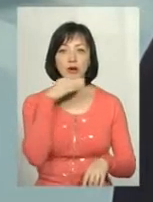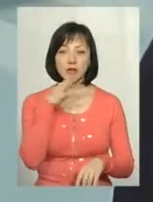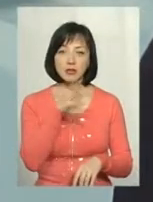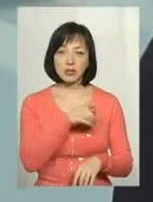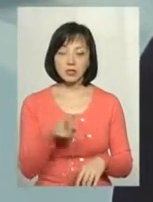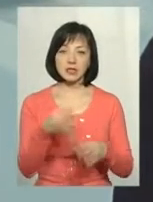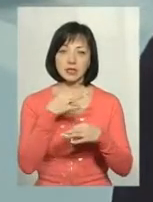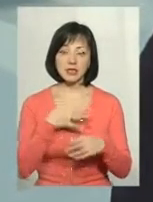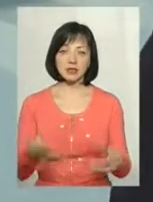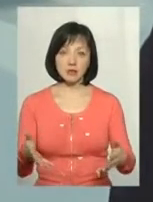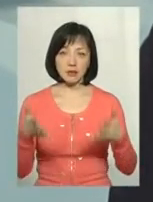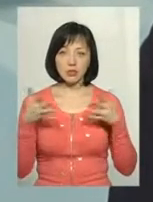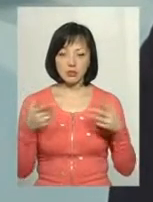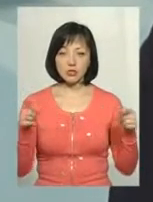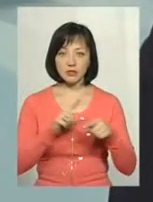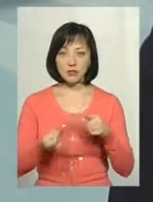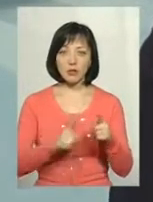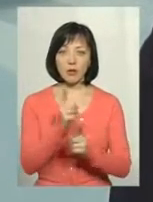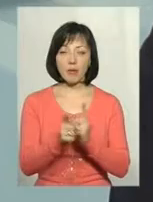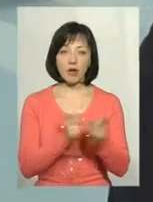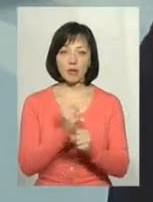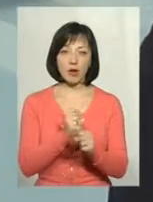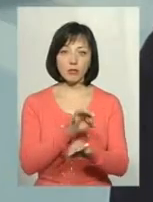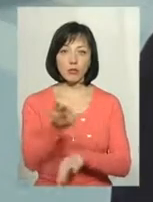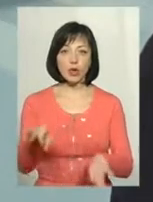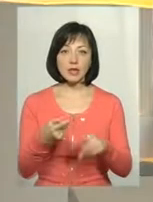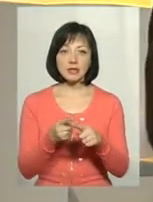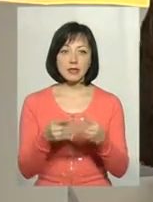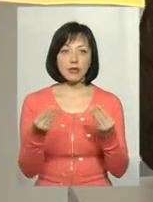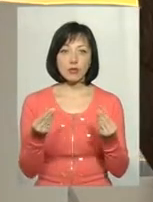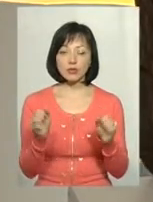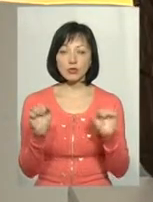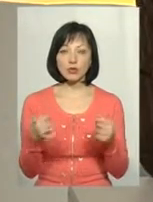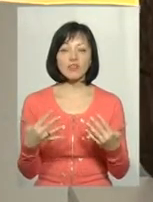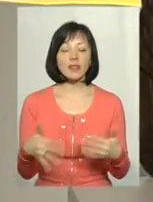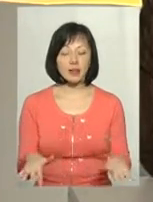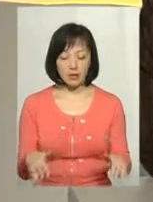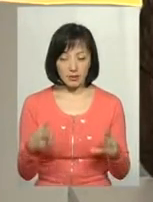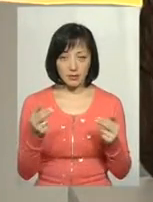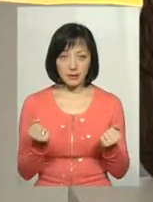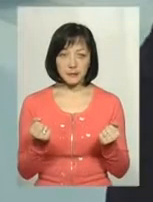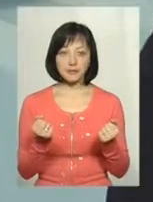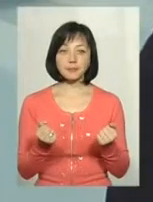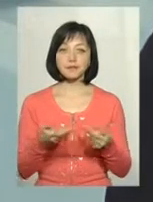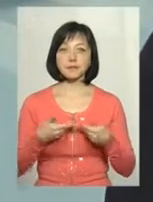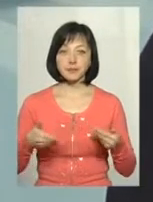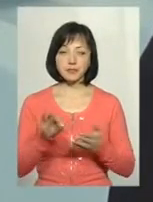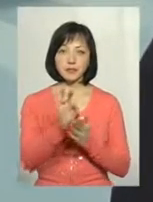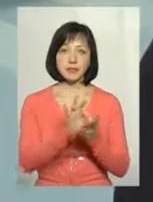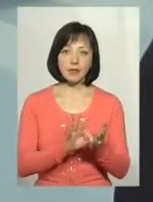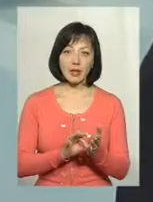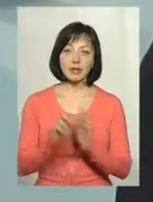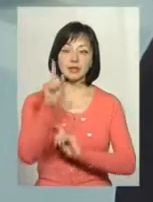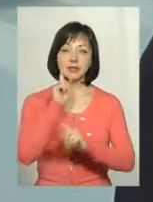сказали чітко, швиденько переробляйте проекти, тому що ви ці кошти можете втратити. Звичайно, ми зразу, позачергова